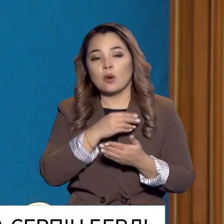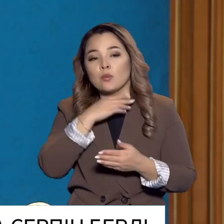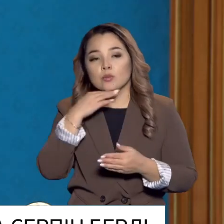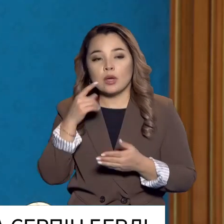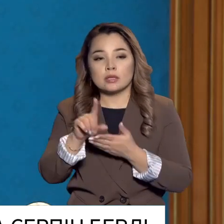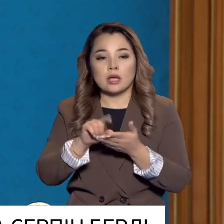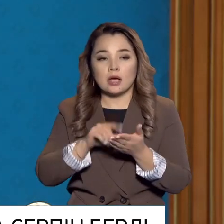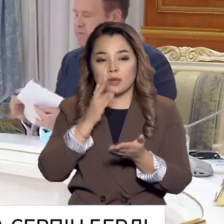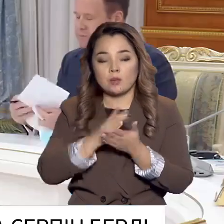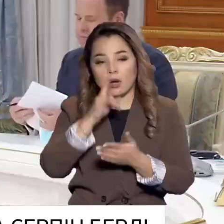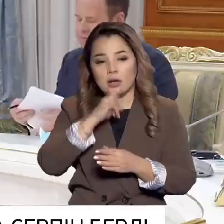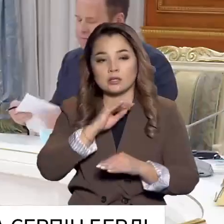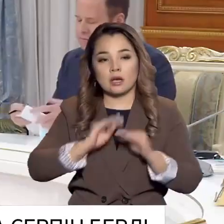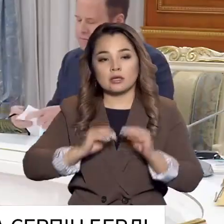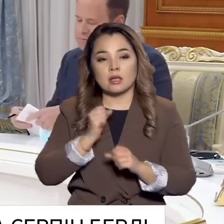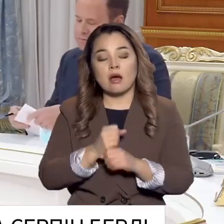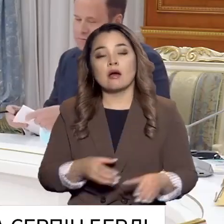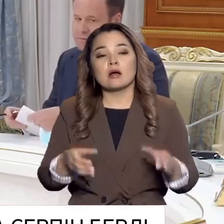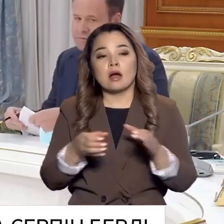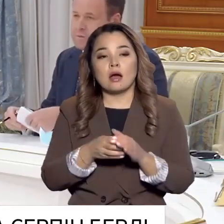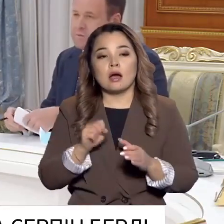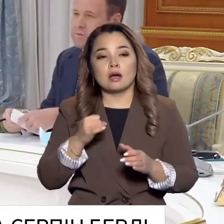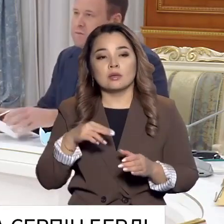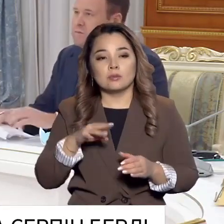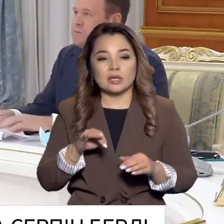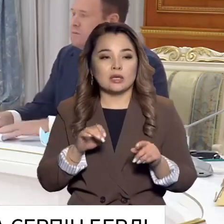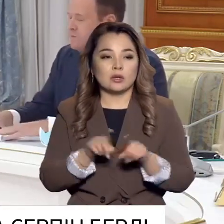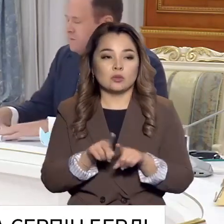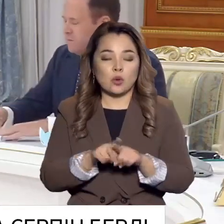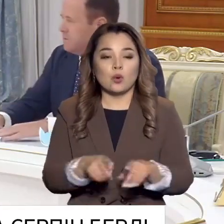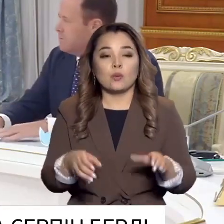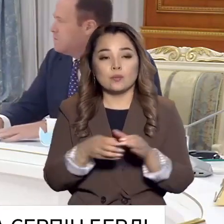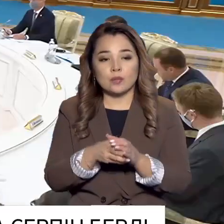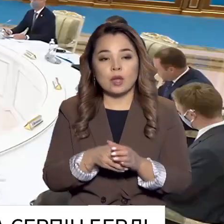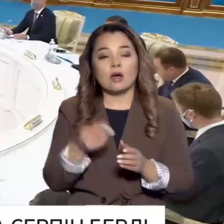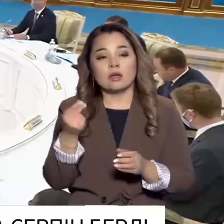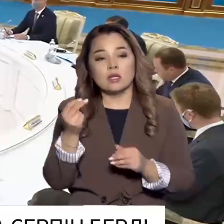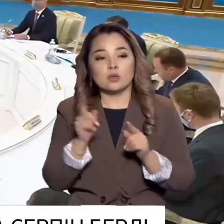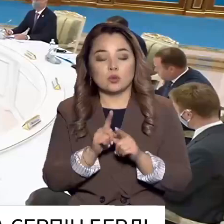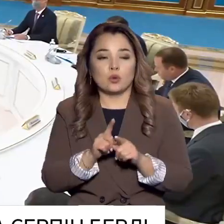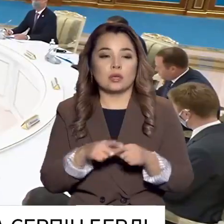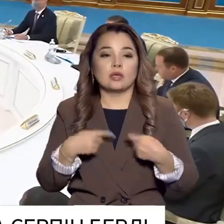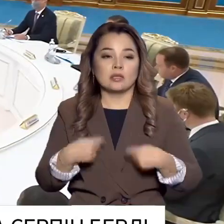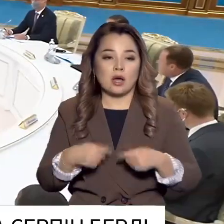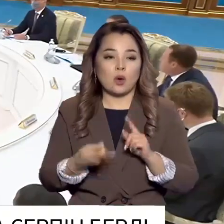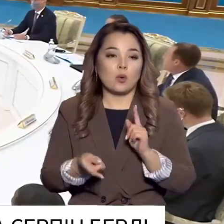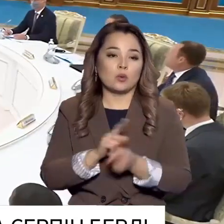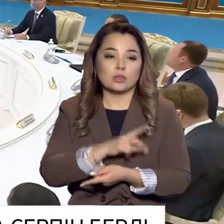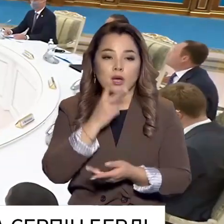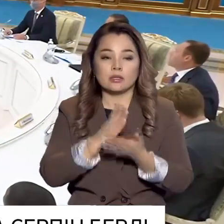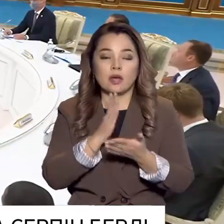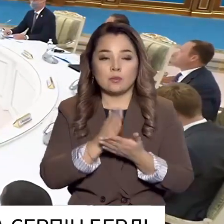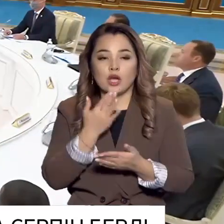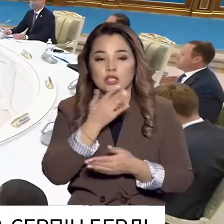үлгі. Қазақстанда құрылған компания IPO-ға шыққалы бері еліміздегі капитал нарығында өзгеріс бар. Шетелдік инвесторларды тартуға